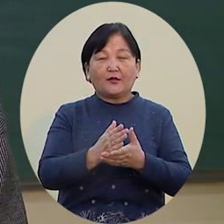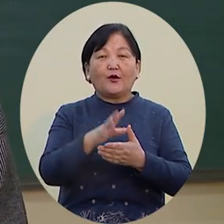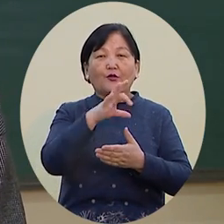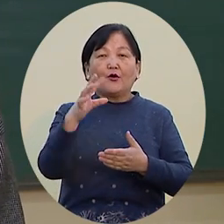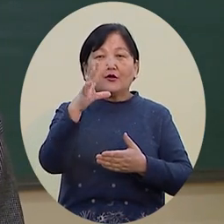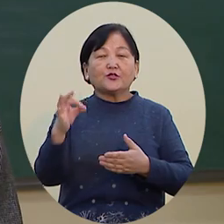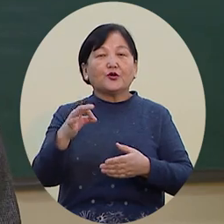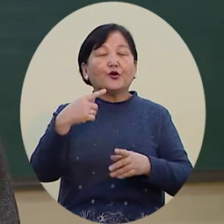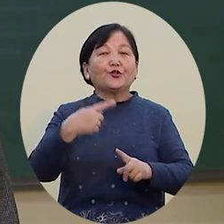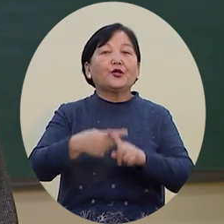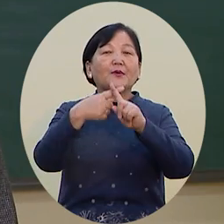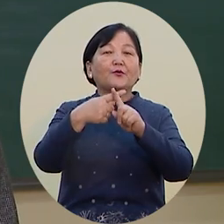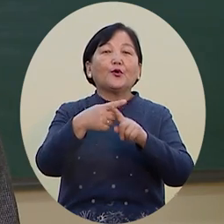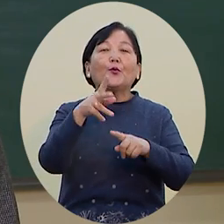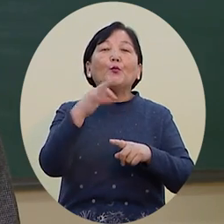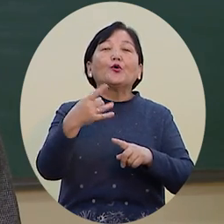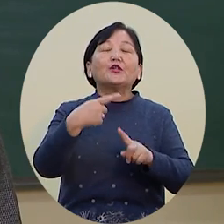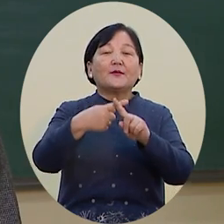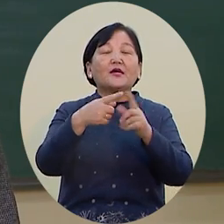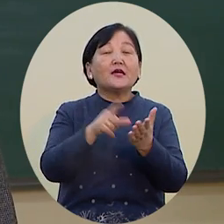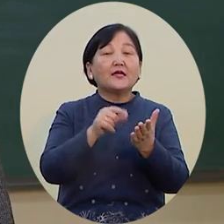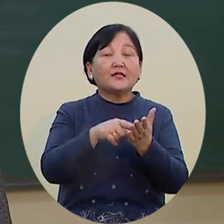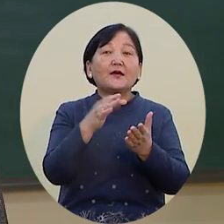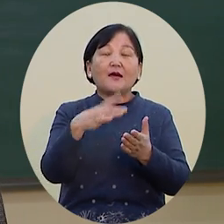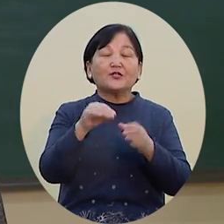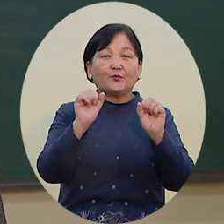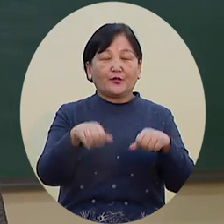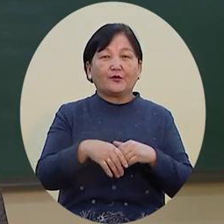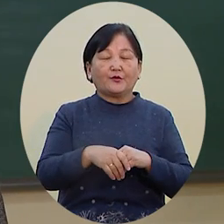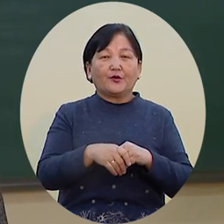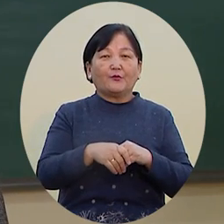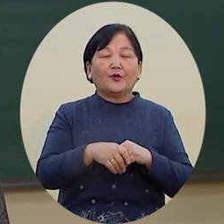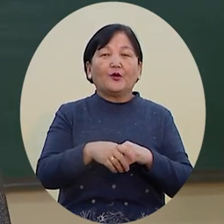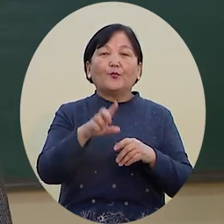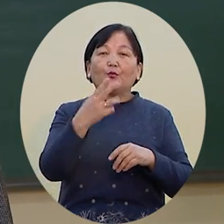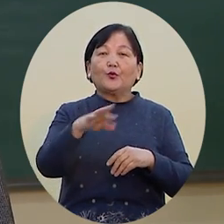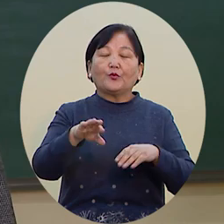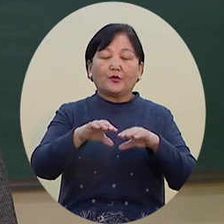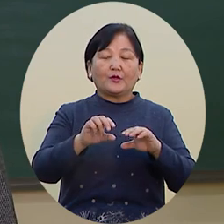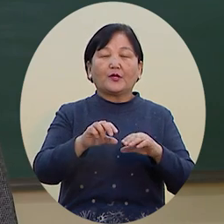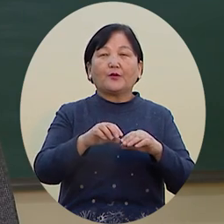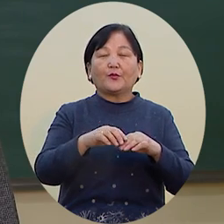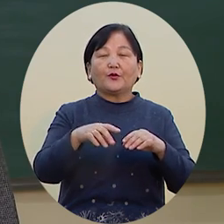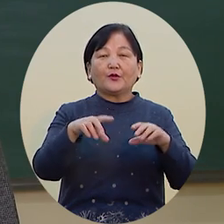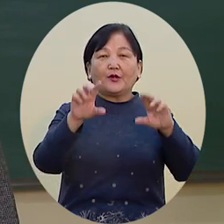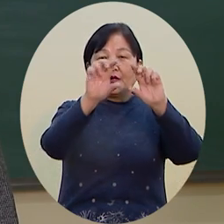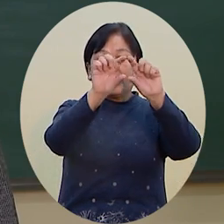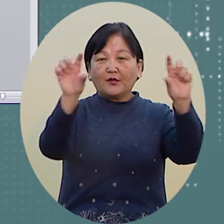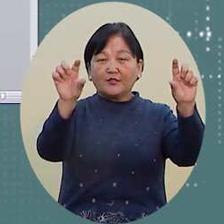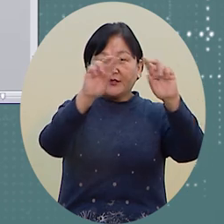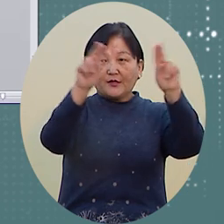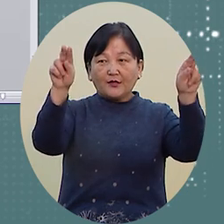бас нэг мөр нэмэх шаардлага байгаа юм байна. За тэгэхээр тэн дээрээ бүгд гэж бичих ёстой. Тэгэхээр мөрийг яаж нэмдэг вэ